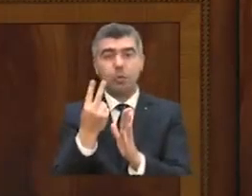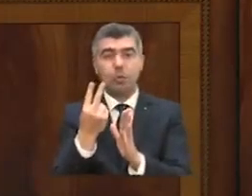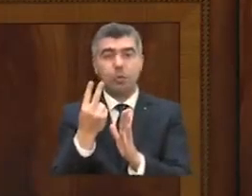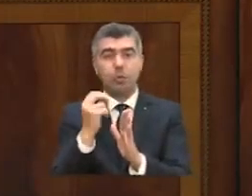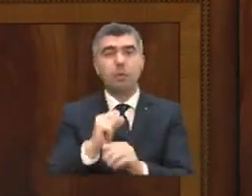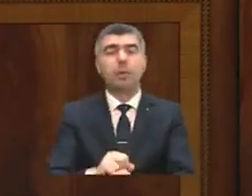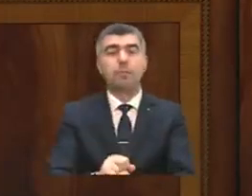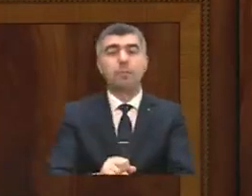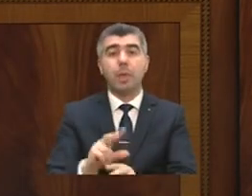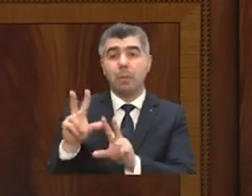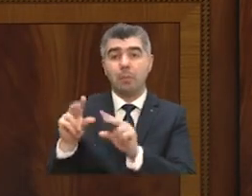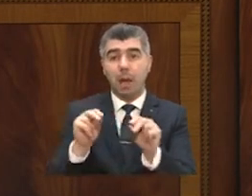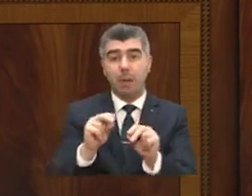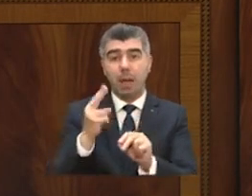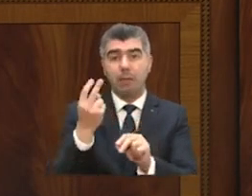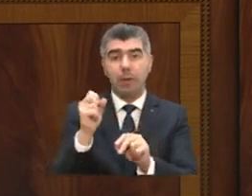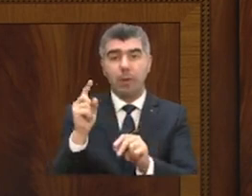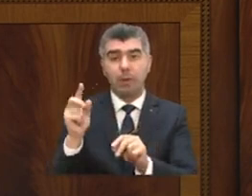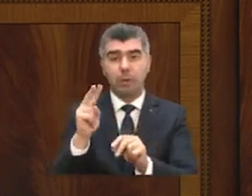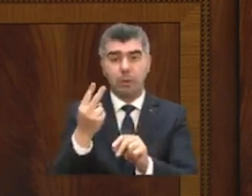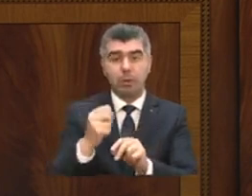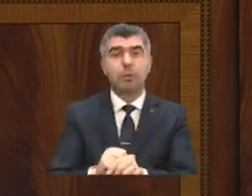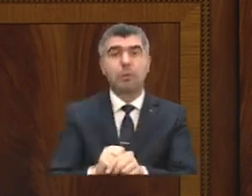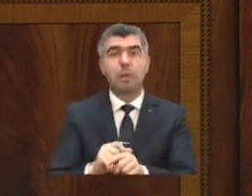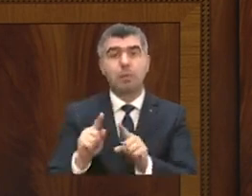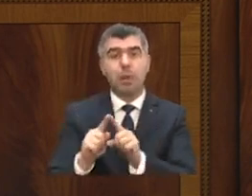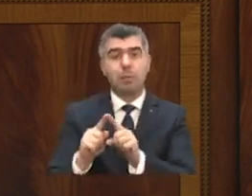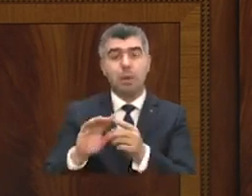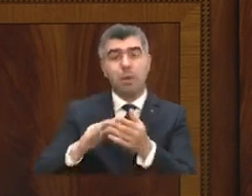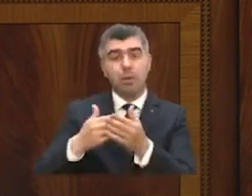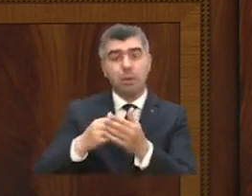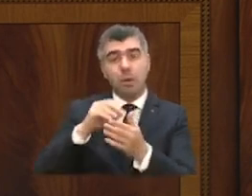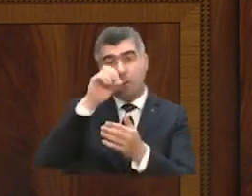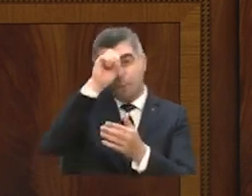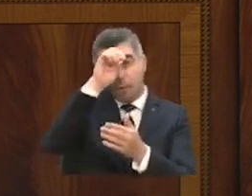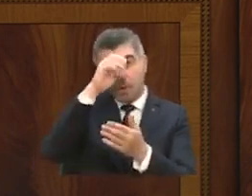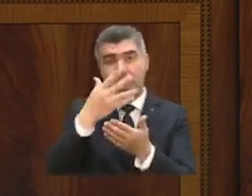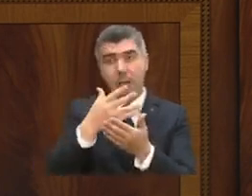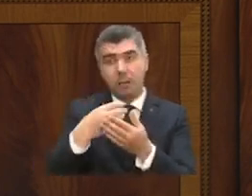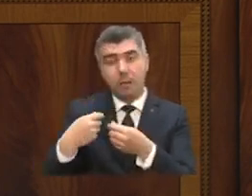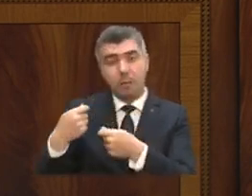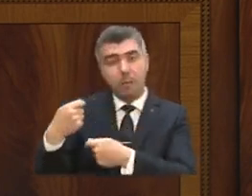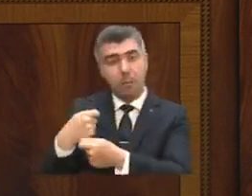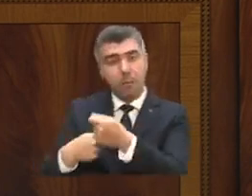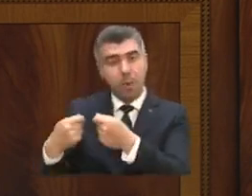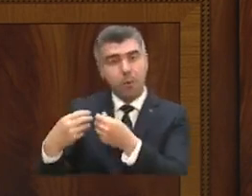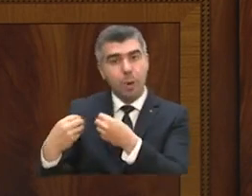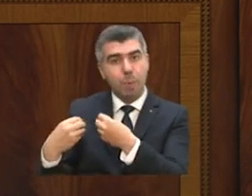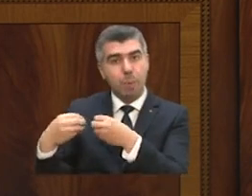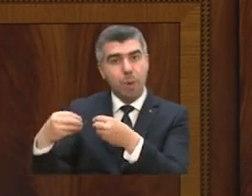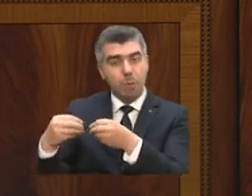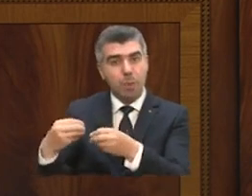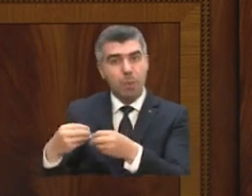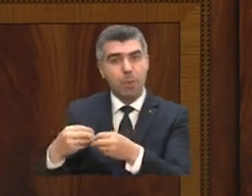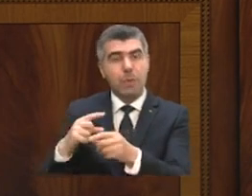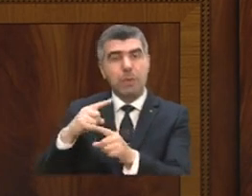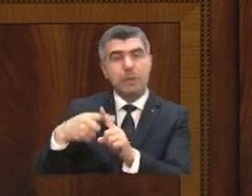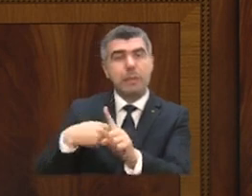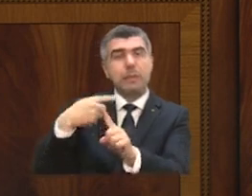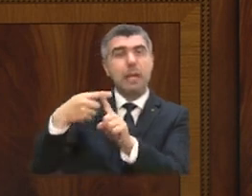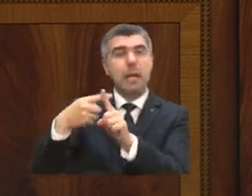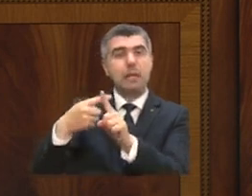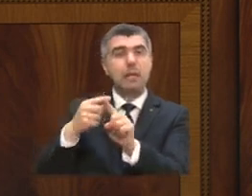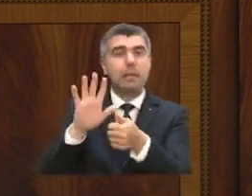مقارنة مع 2021. عرفت صادرات مشتقات الفوسفات في نهاية شهر فبراير زائد